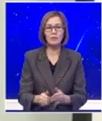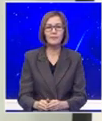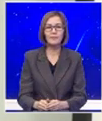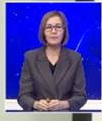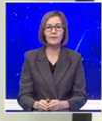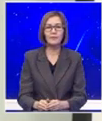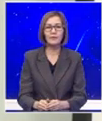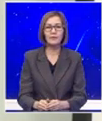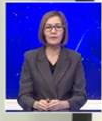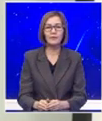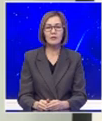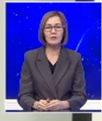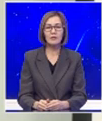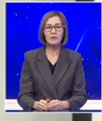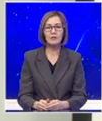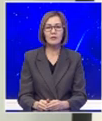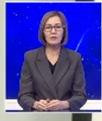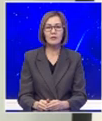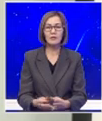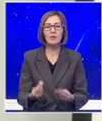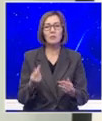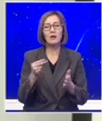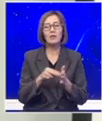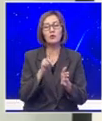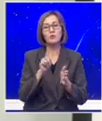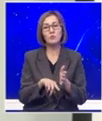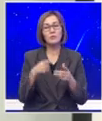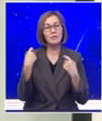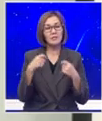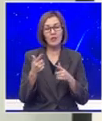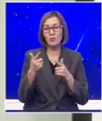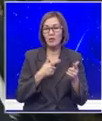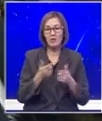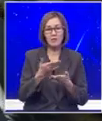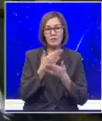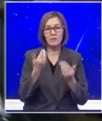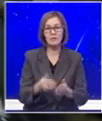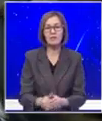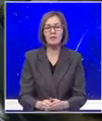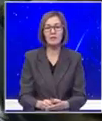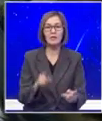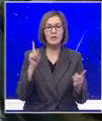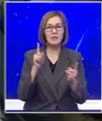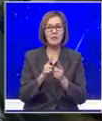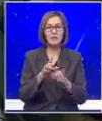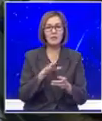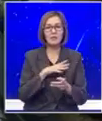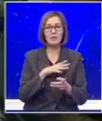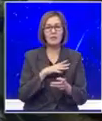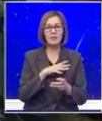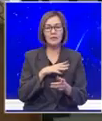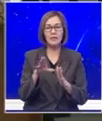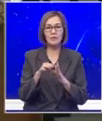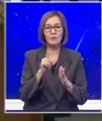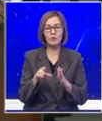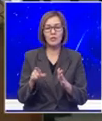сіздер как ниже себестоимость не готовы продавать, это мы прекрасно понимаем, и, ну, заставлять вас не можем. Кездесу барысында аудандық мәслихат